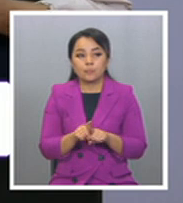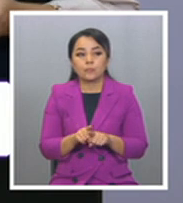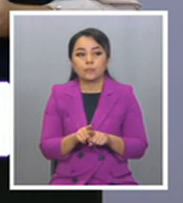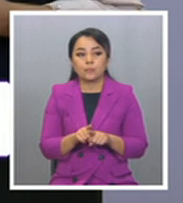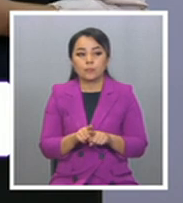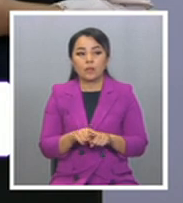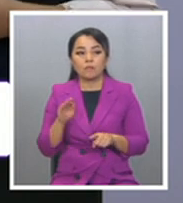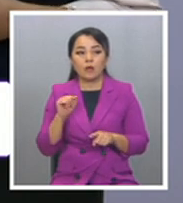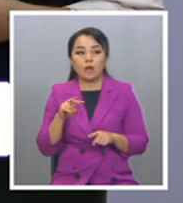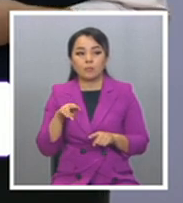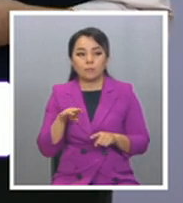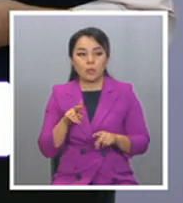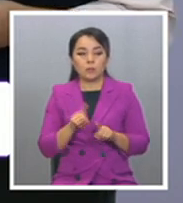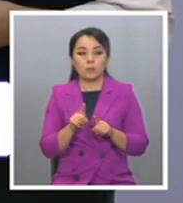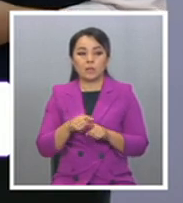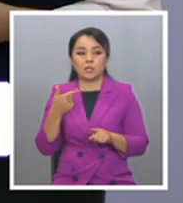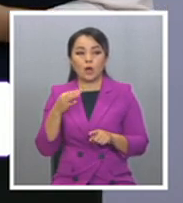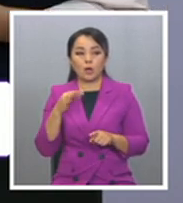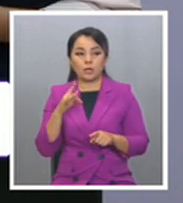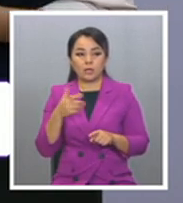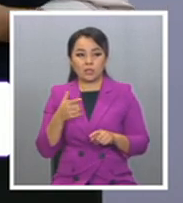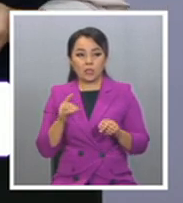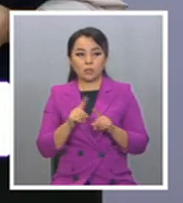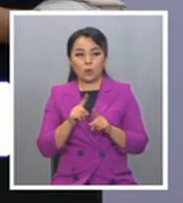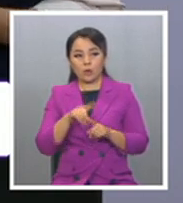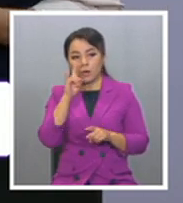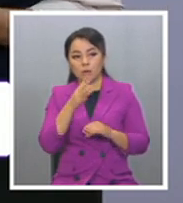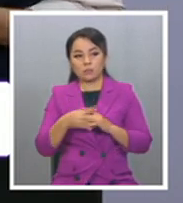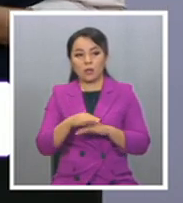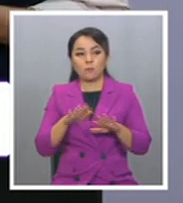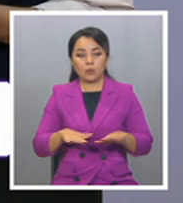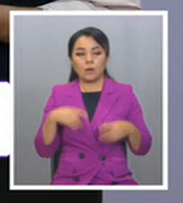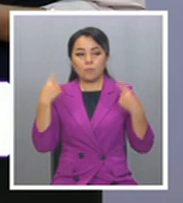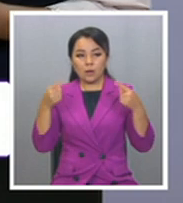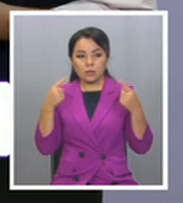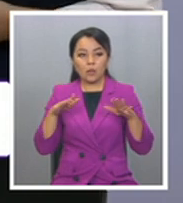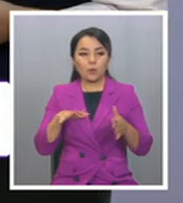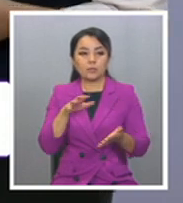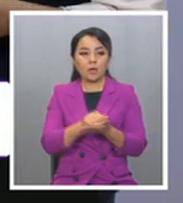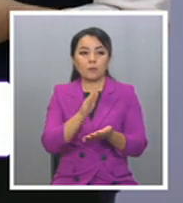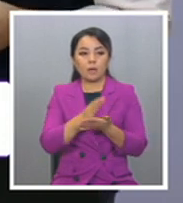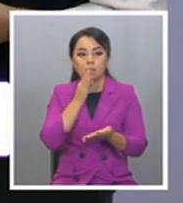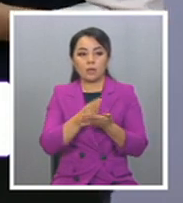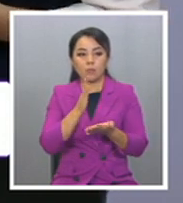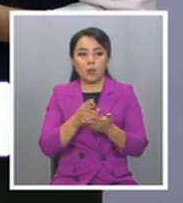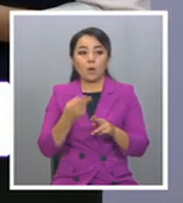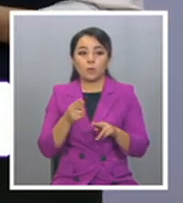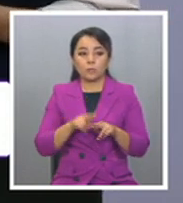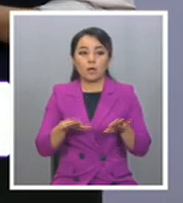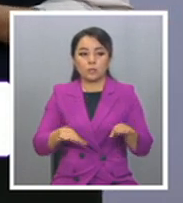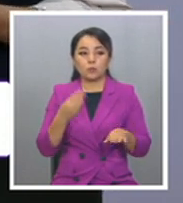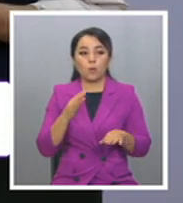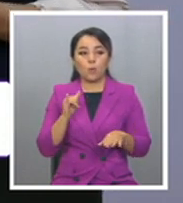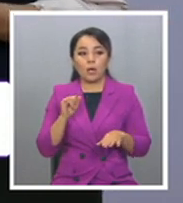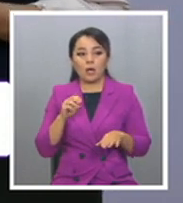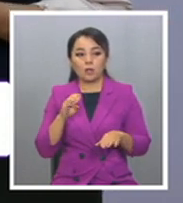Фальк пен Георгий қазақтардың өмірінде мал негізгі орын алады деп жазған. Яғни бұл жерде Шоқан